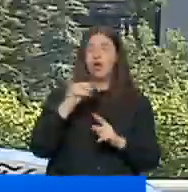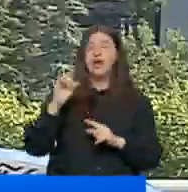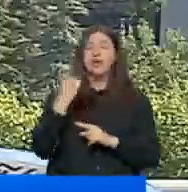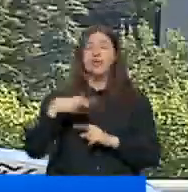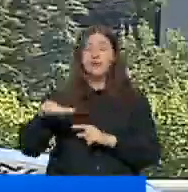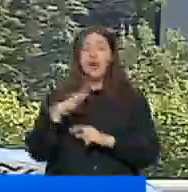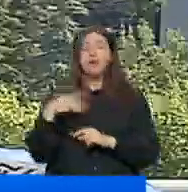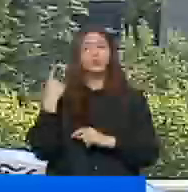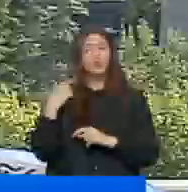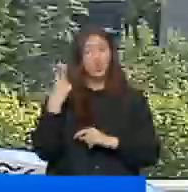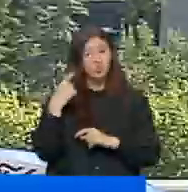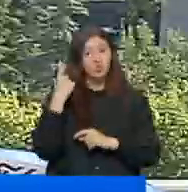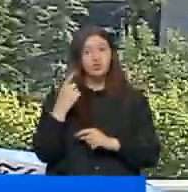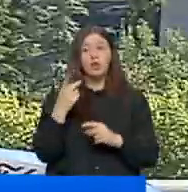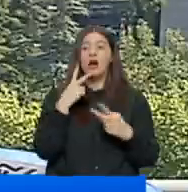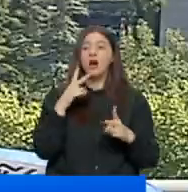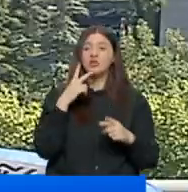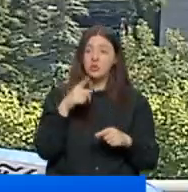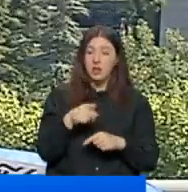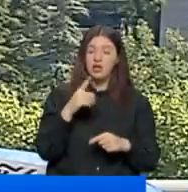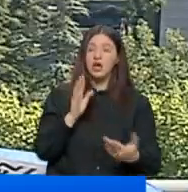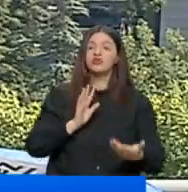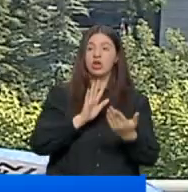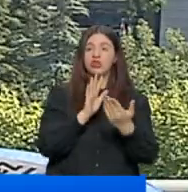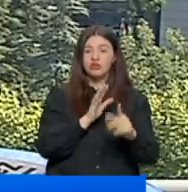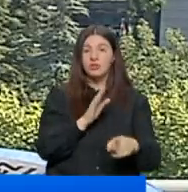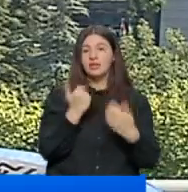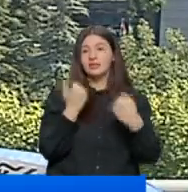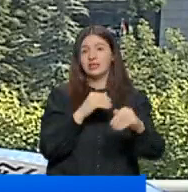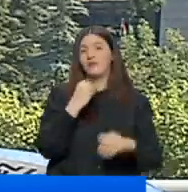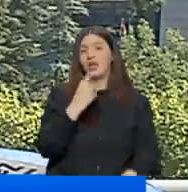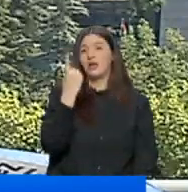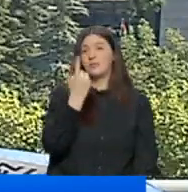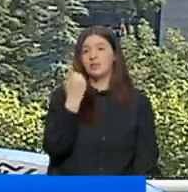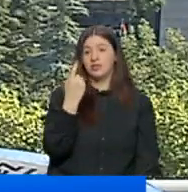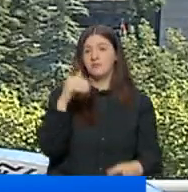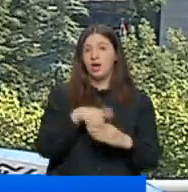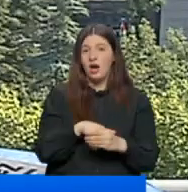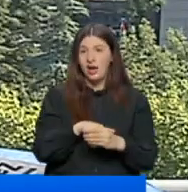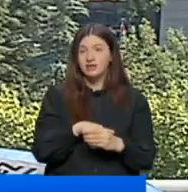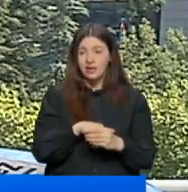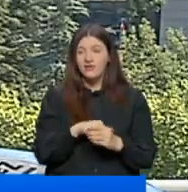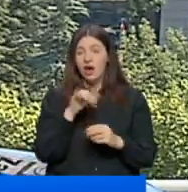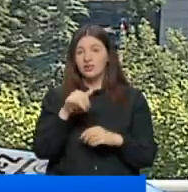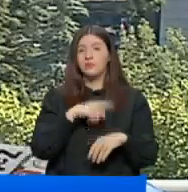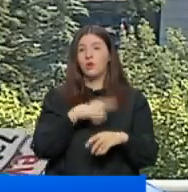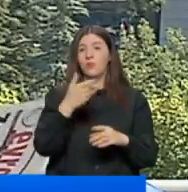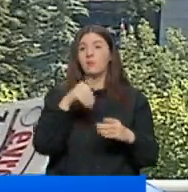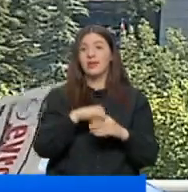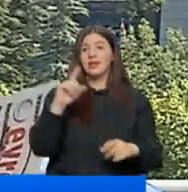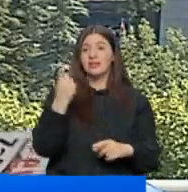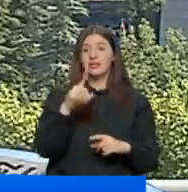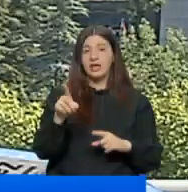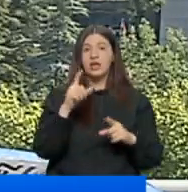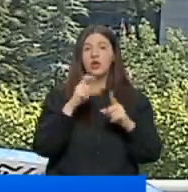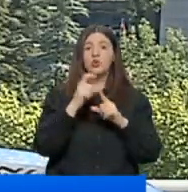iktidarın düşüncelerine, açıklamalarına, yaklaşımına destek veren bir parti ve yine aynı zamanda o partinin de lideri